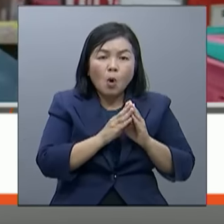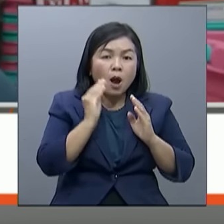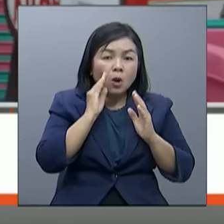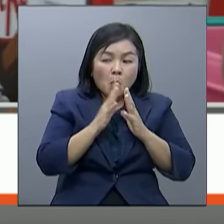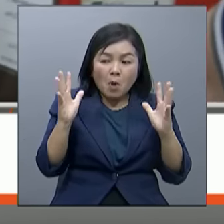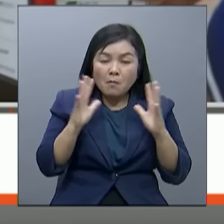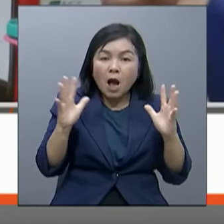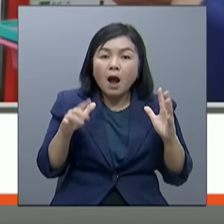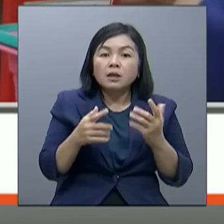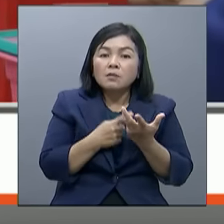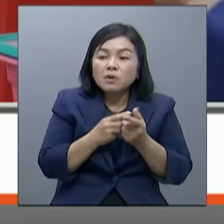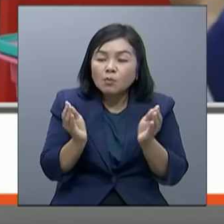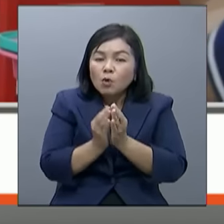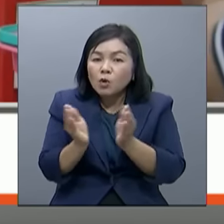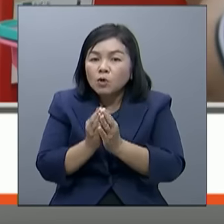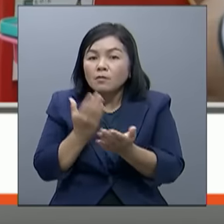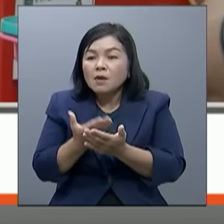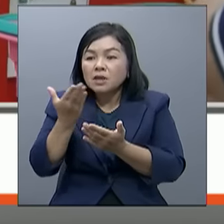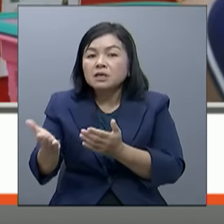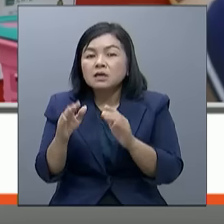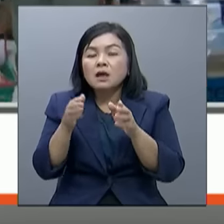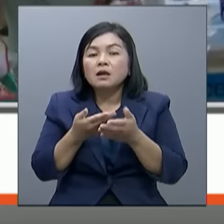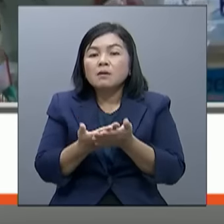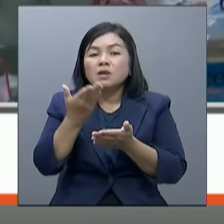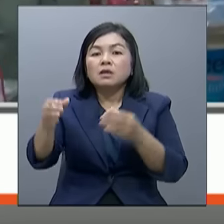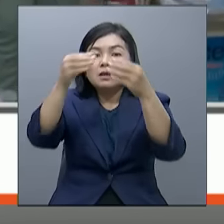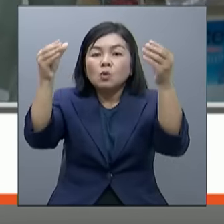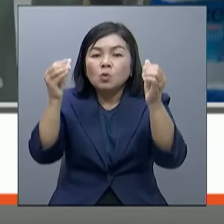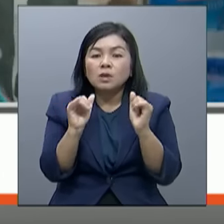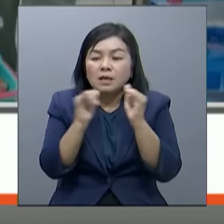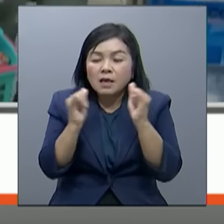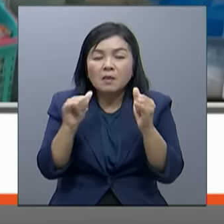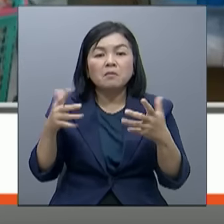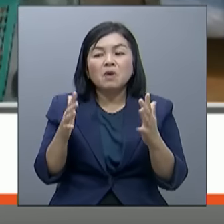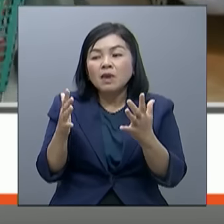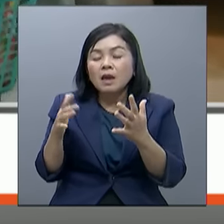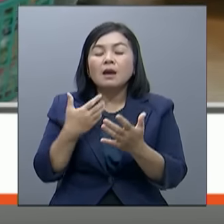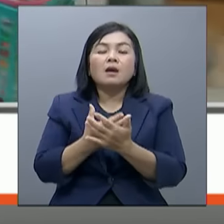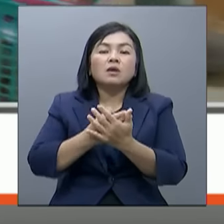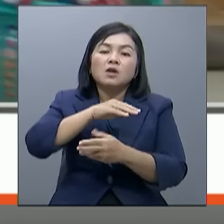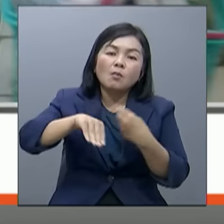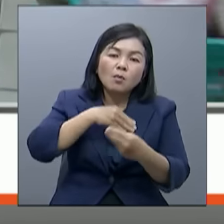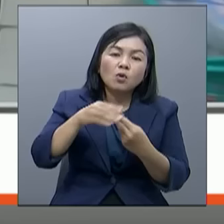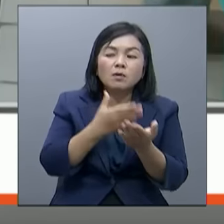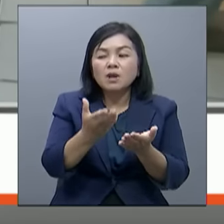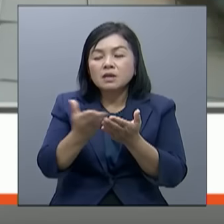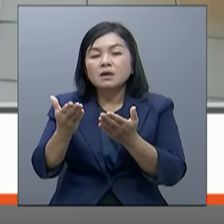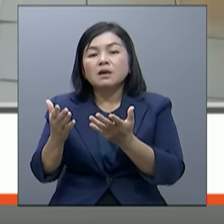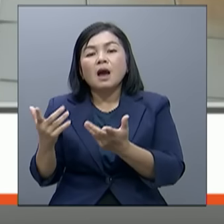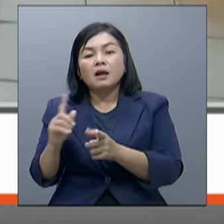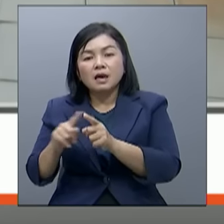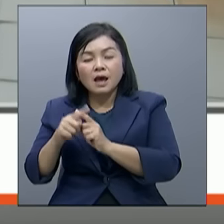นก็รวมเงินกันไปซื้อตู้เย็นหลายคนไม่เคยมีอะไรก็เอาเงินไปใช้จ่ายตรงนั้นบางครั้งอาจจะ